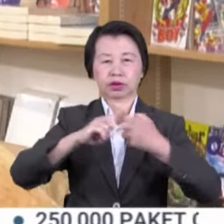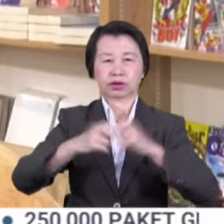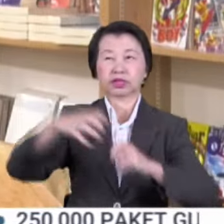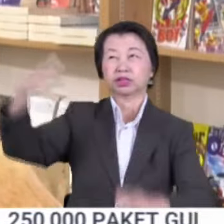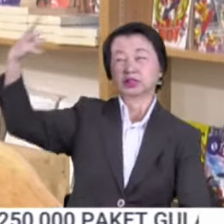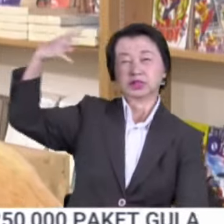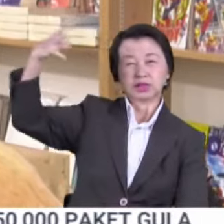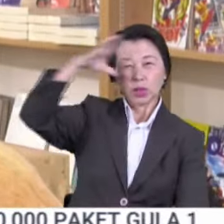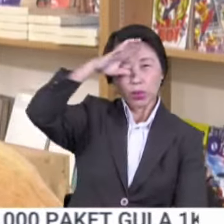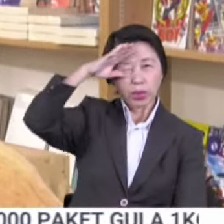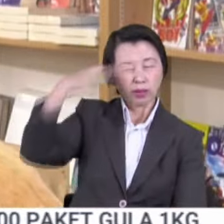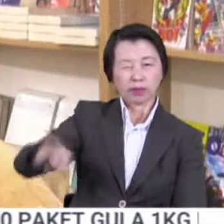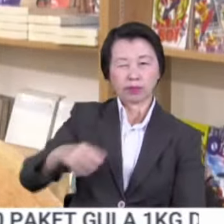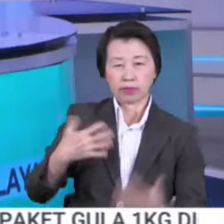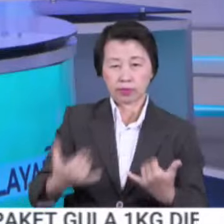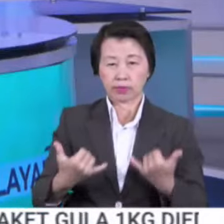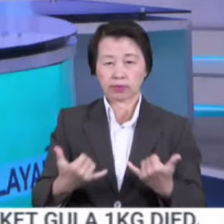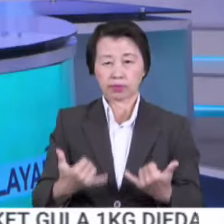cuaca